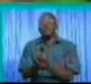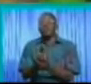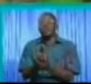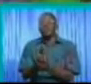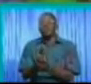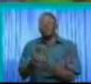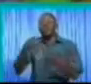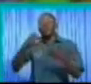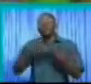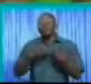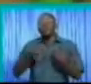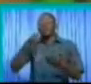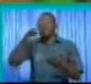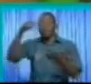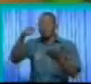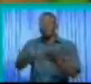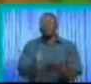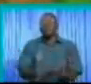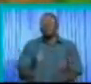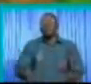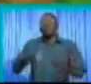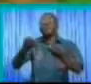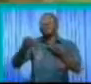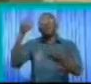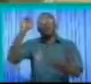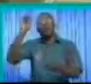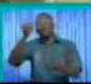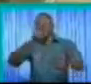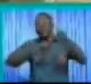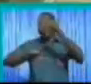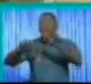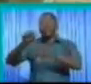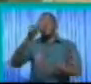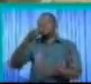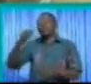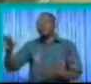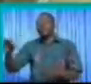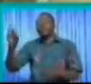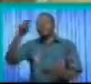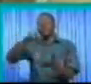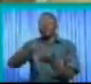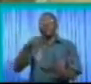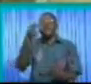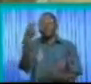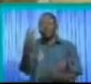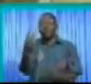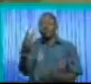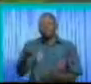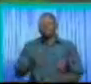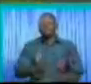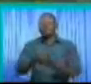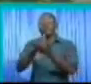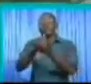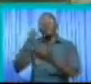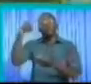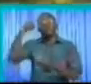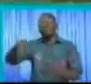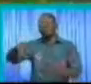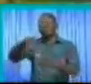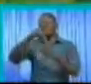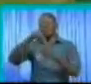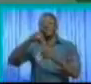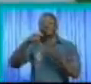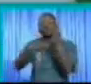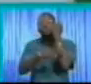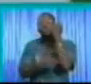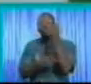Titulaire d'une attestation délivrée par l'Office national du tourisme du Burkina en 2002, ce guide de profession est un spécialiste de la